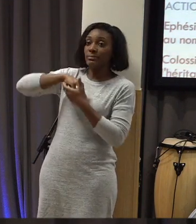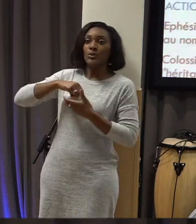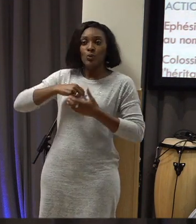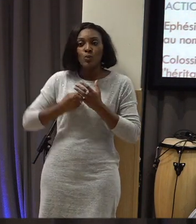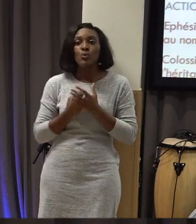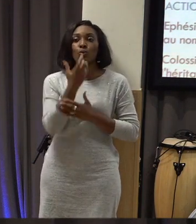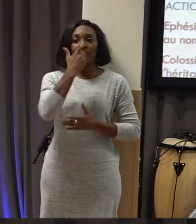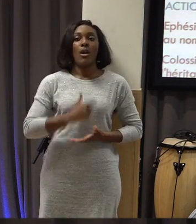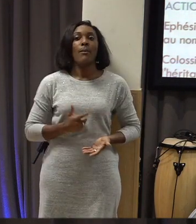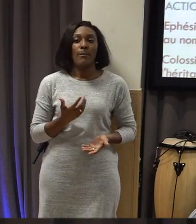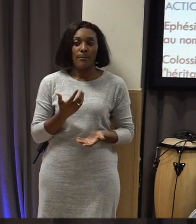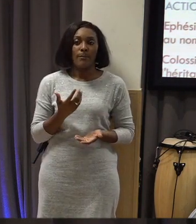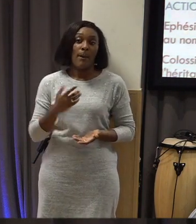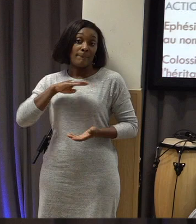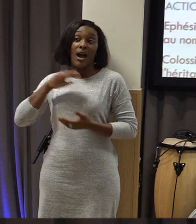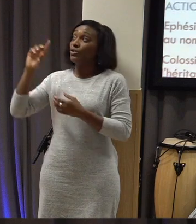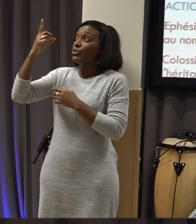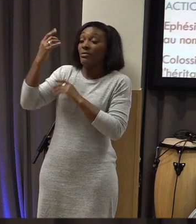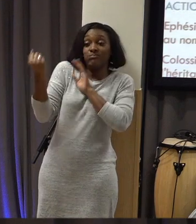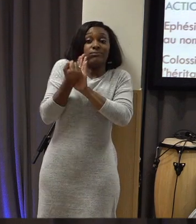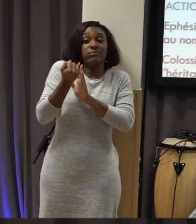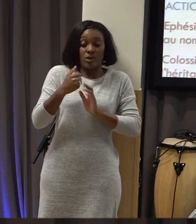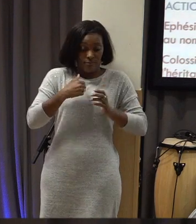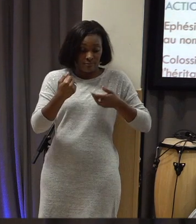Colossiens, chapitre 3, verset 10.